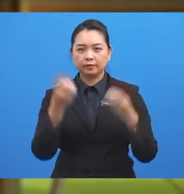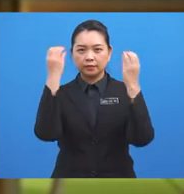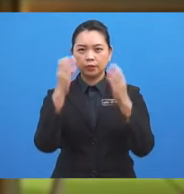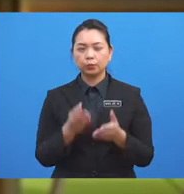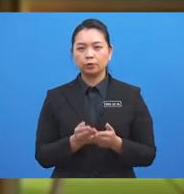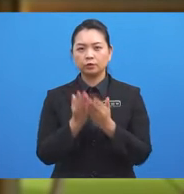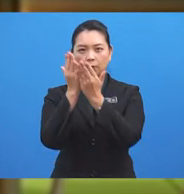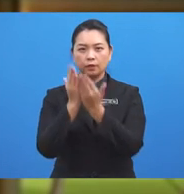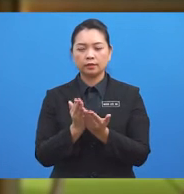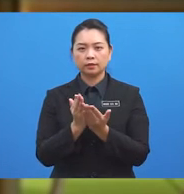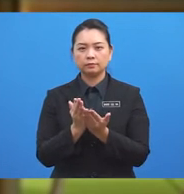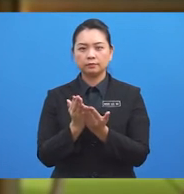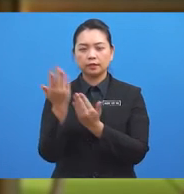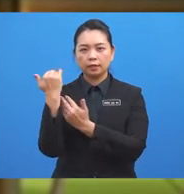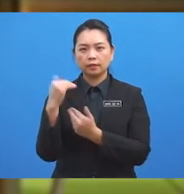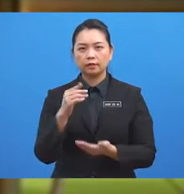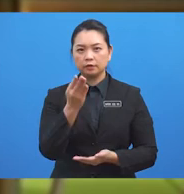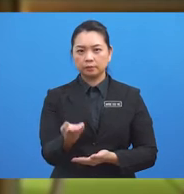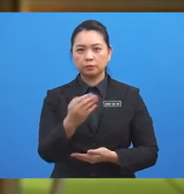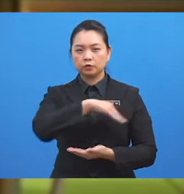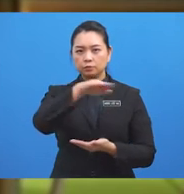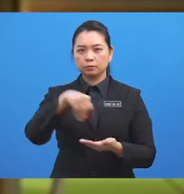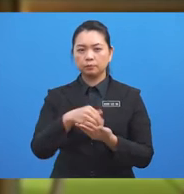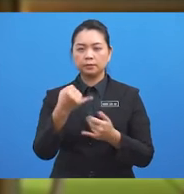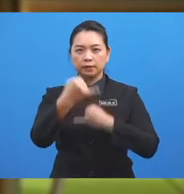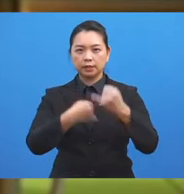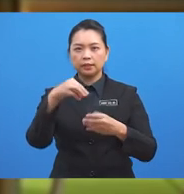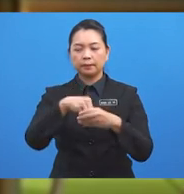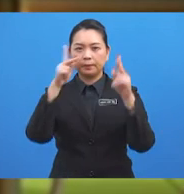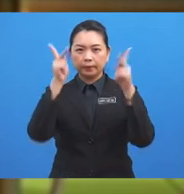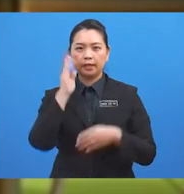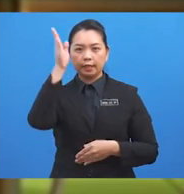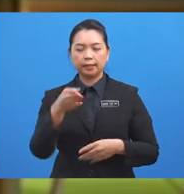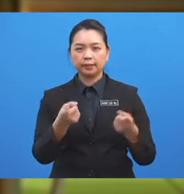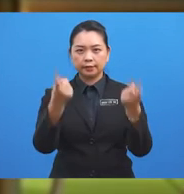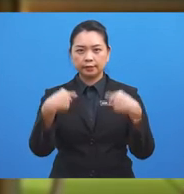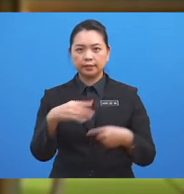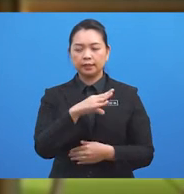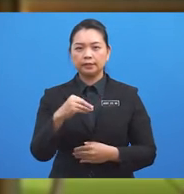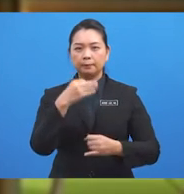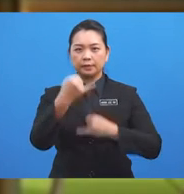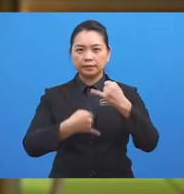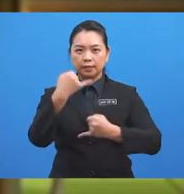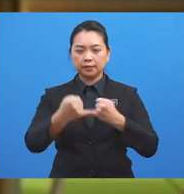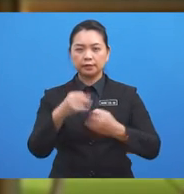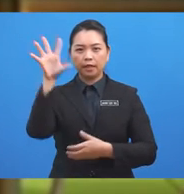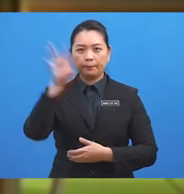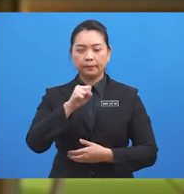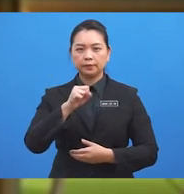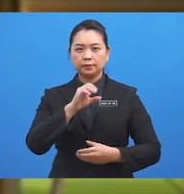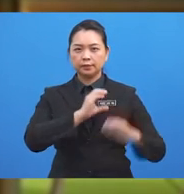Cikgu doakan semoga kamu berjaya dalam peperiksaan yang akan datang dan berjaya